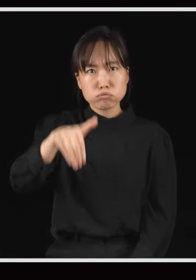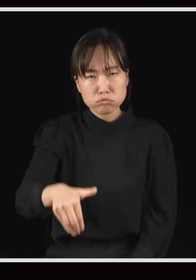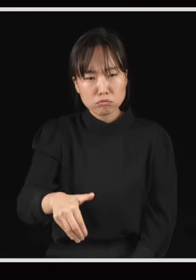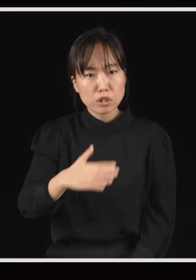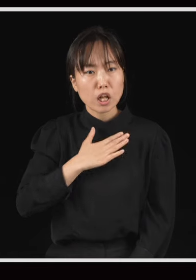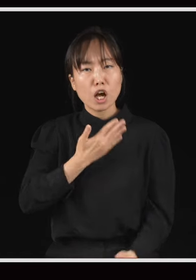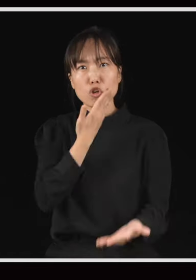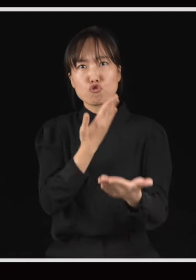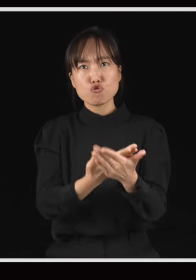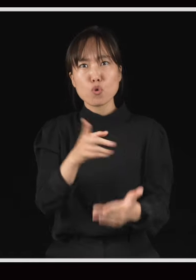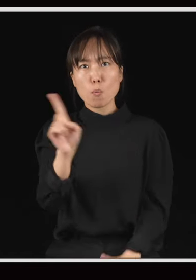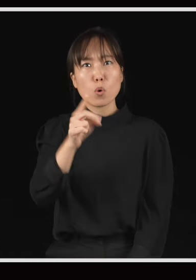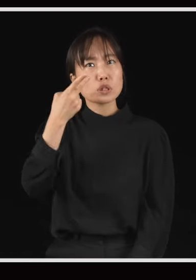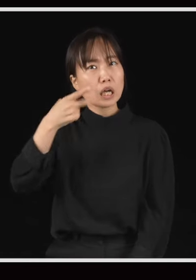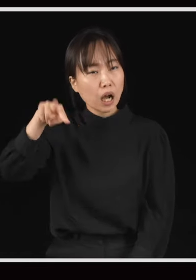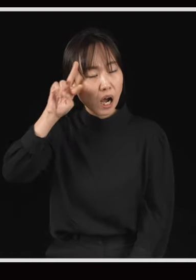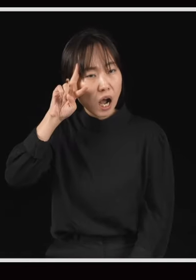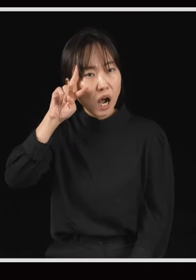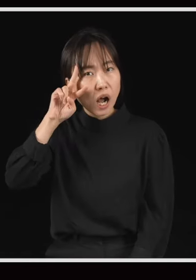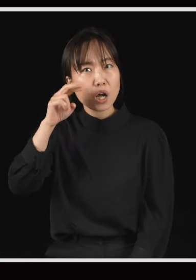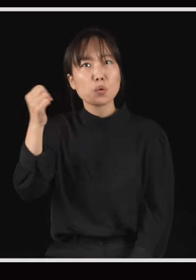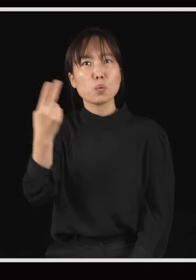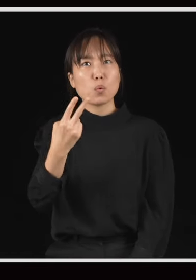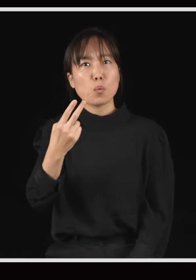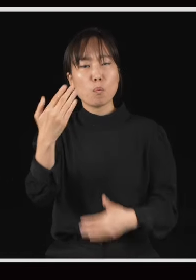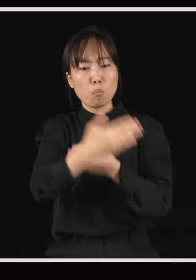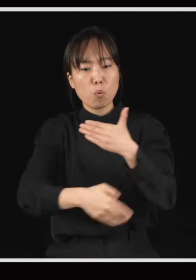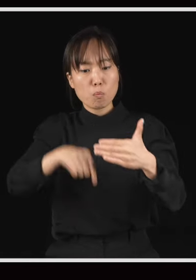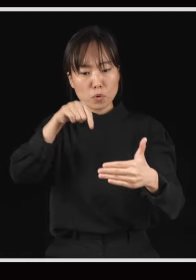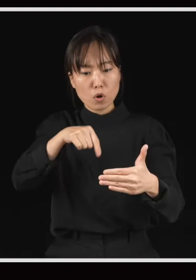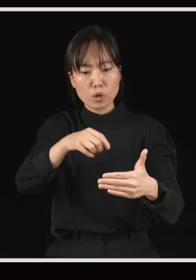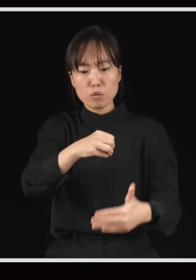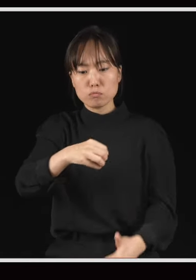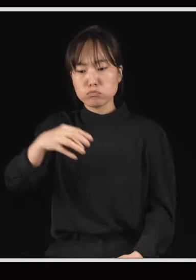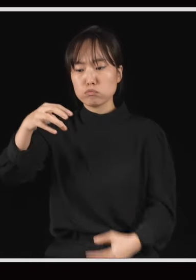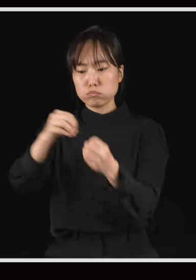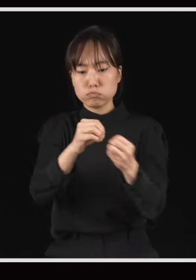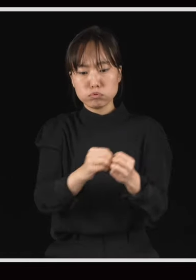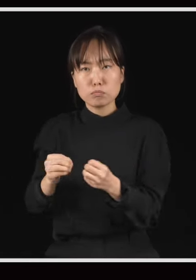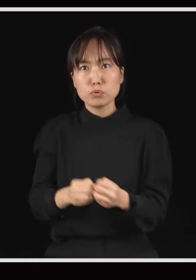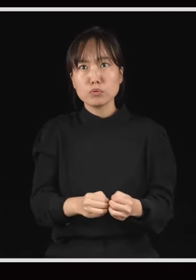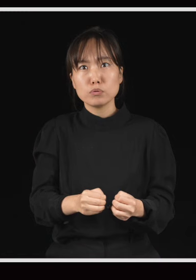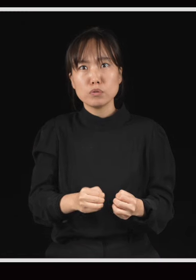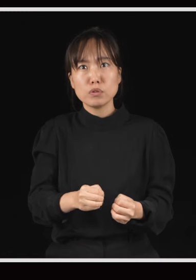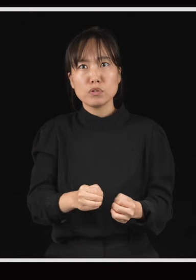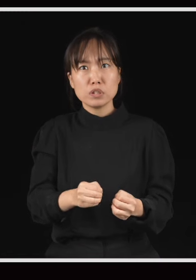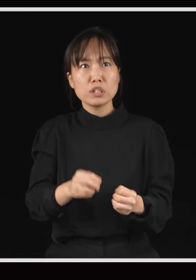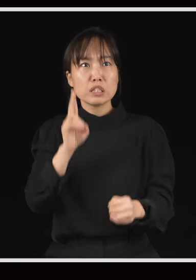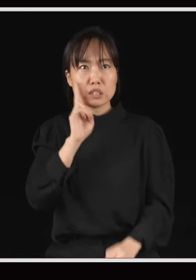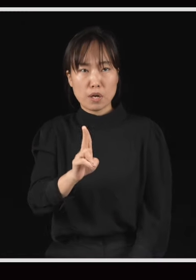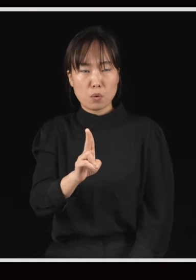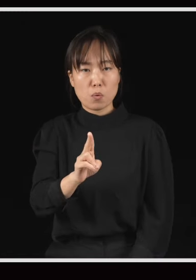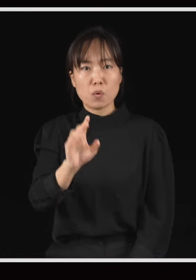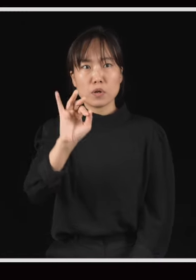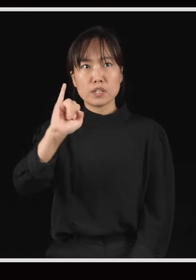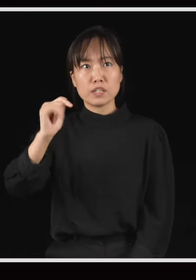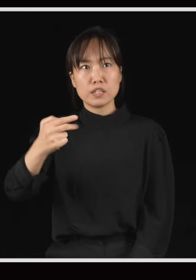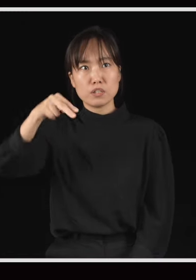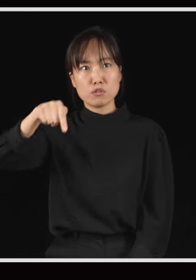나에게 중요한 것들에 대한 왜곡이 점점 심해지면 심해질수록 내 몸에는 또 만성 질환, 만성 염증이